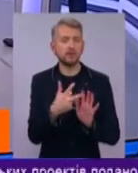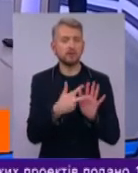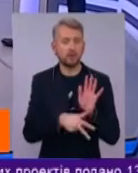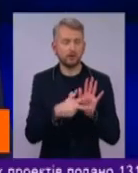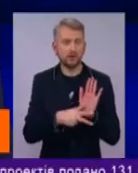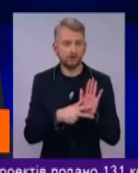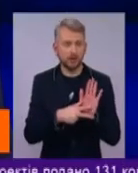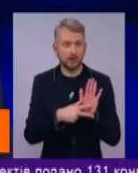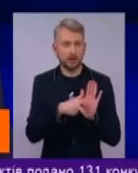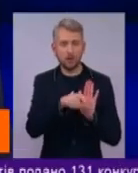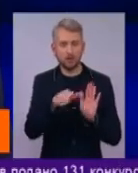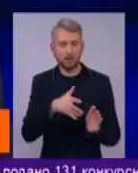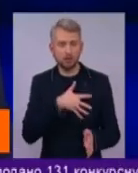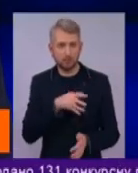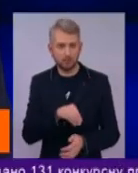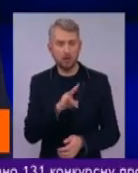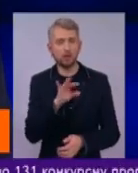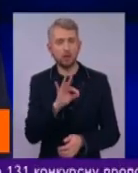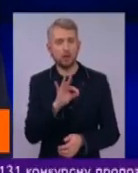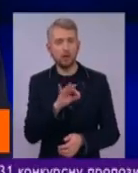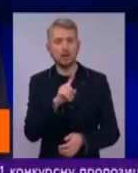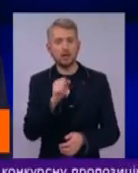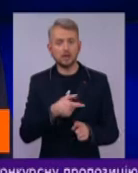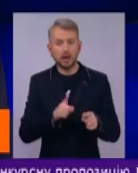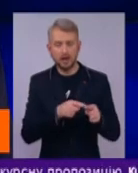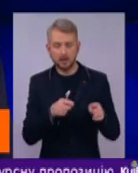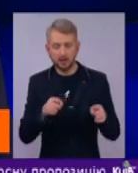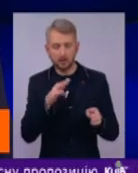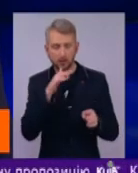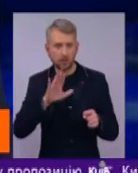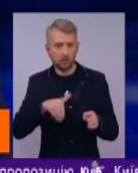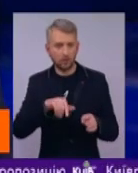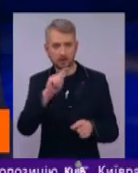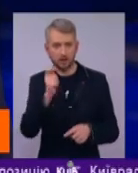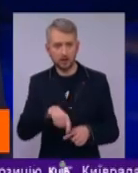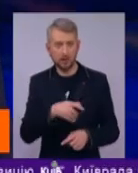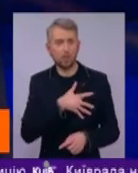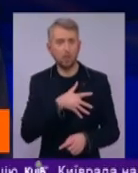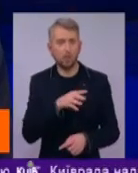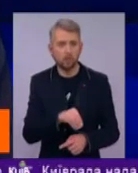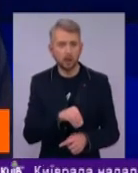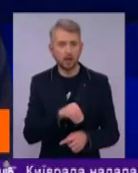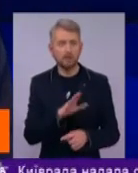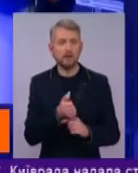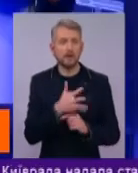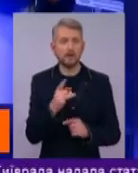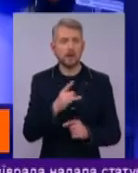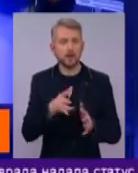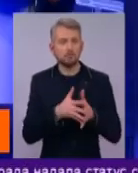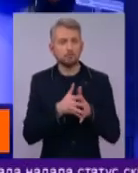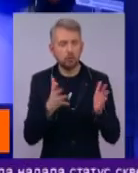3280 людей погибло, но за вот эти годы после войны умерло в несколько раз